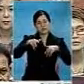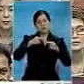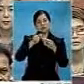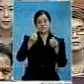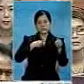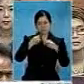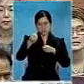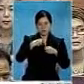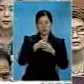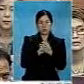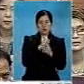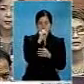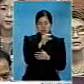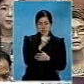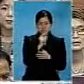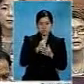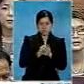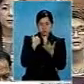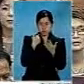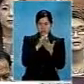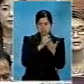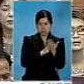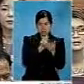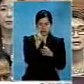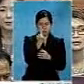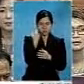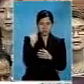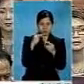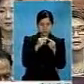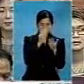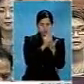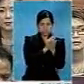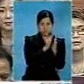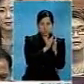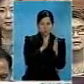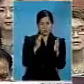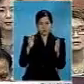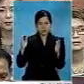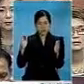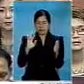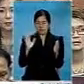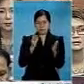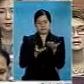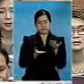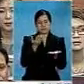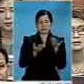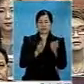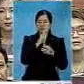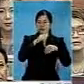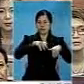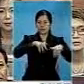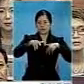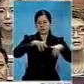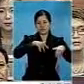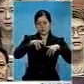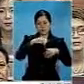จะต้องไปกำหนดว่าต้องเป็นวาระเดียวแล้วให้หยุดถ้าเป็นติดต่อกันก็แล้วแต่ประชาชนถ้าประชาชนเ